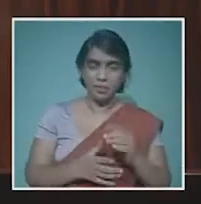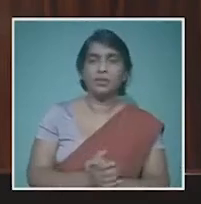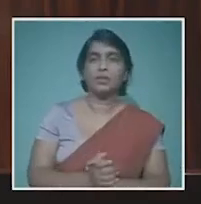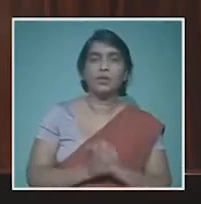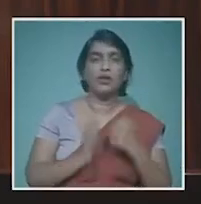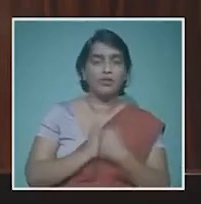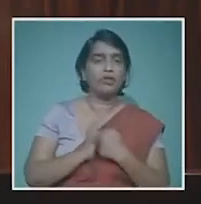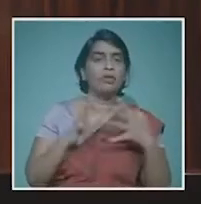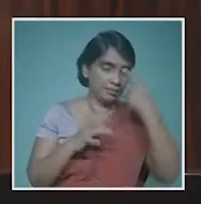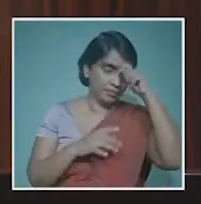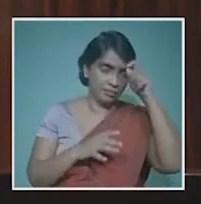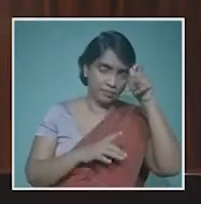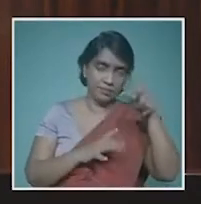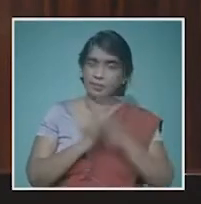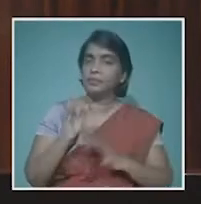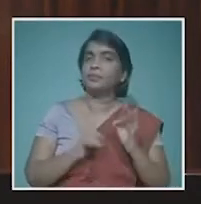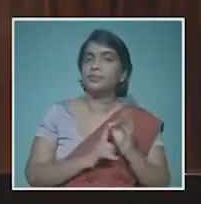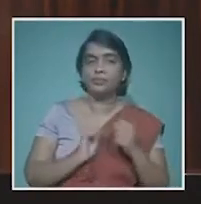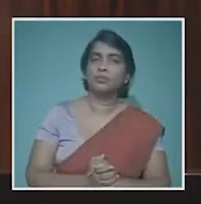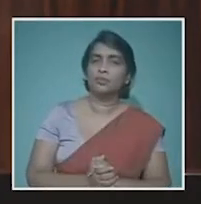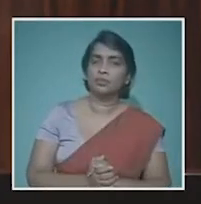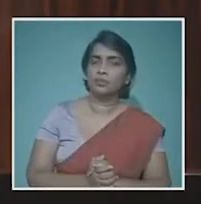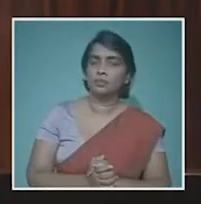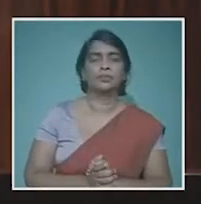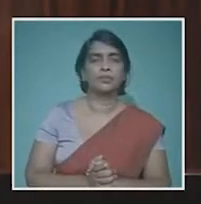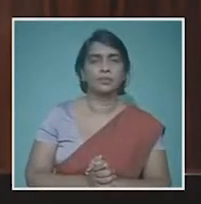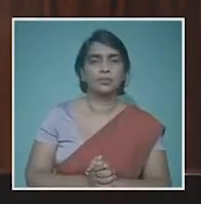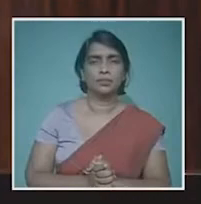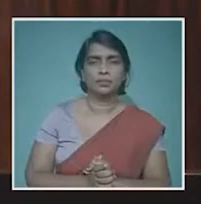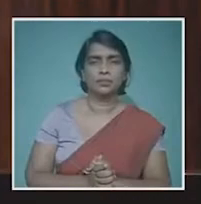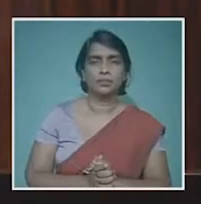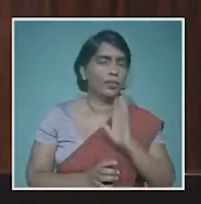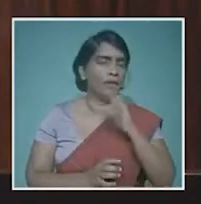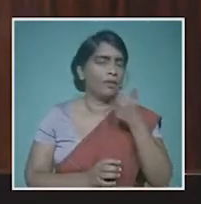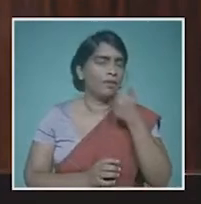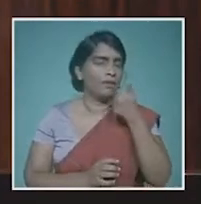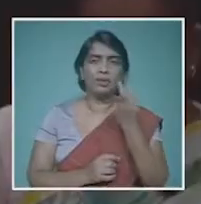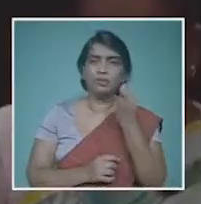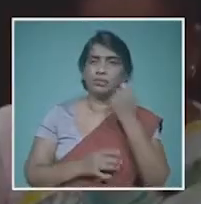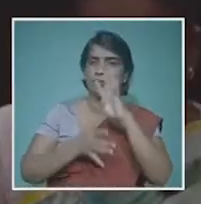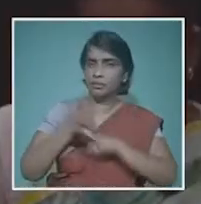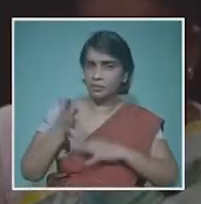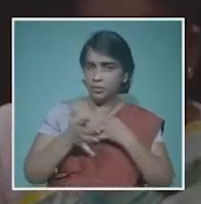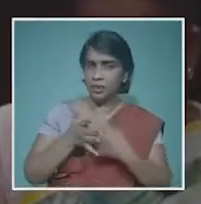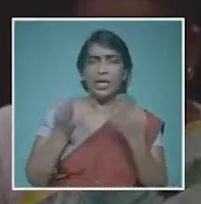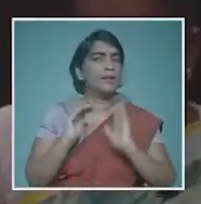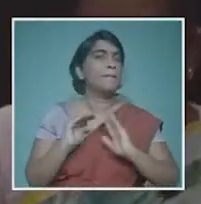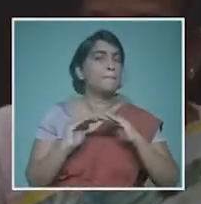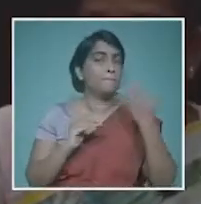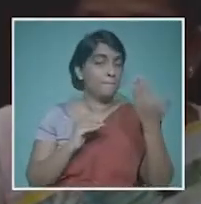ගරු වජිර අභිවදන මෙත්තුමා. ගරු කථානායකතුමනි, මම හිතනවා ඓතිහාසික අයවැයක් නිදහසෙන්